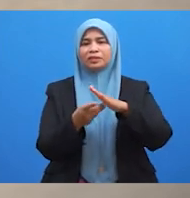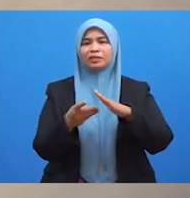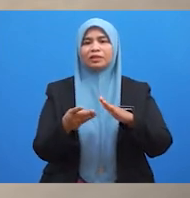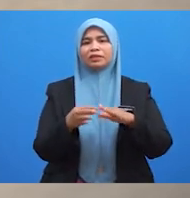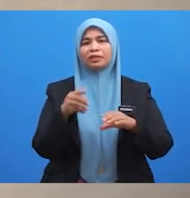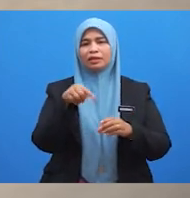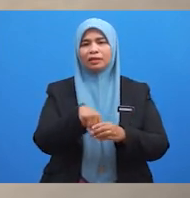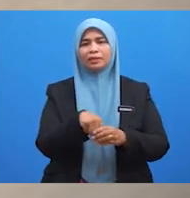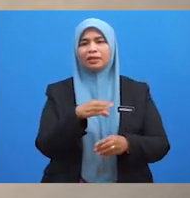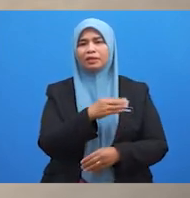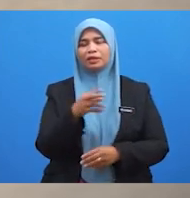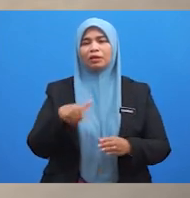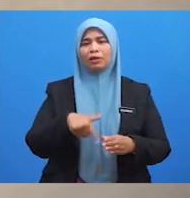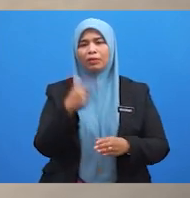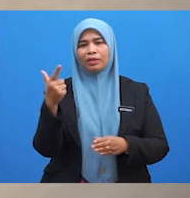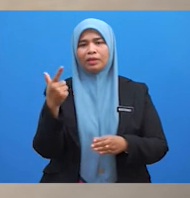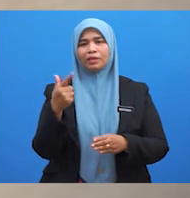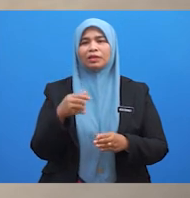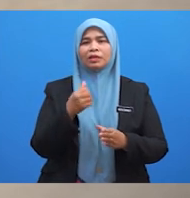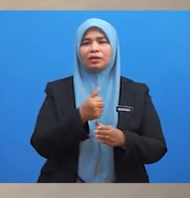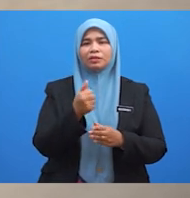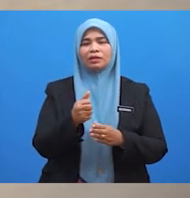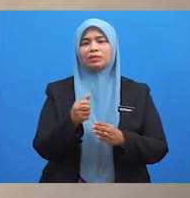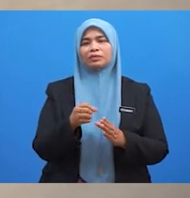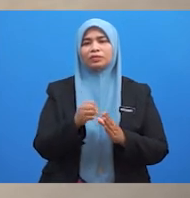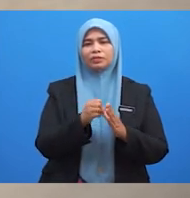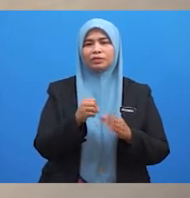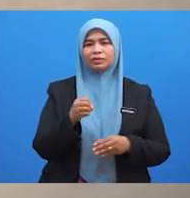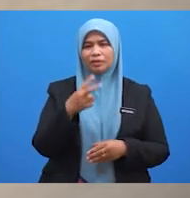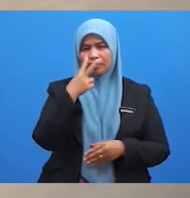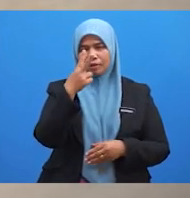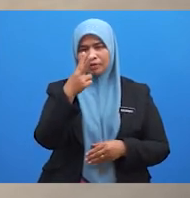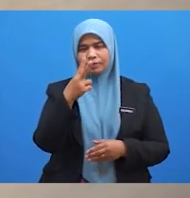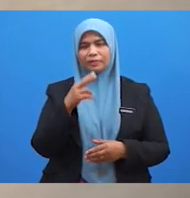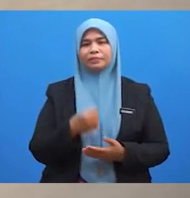dalaman dan luaran atau struktur visualnya.